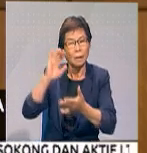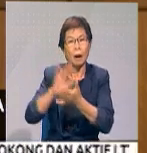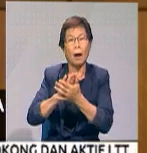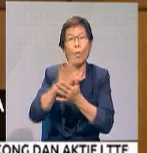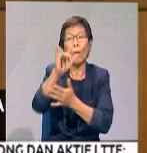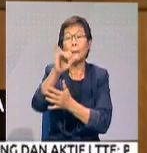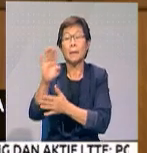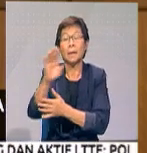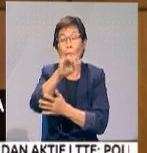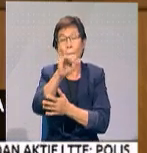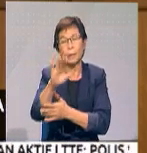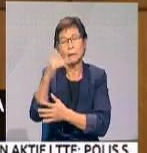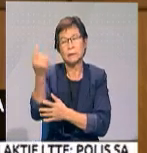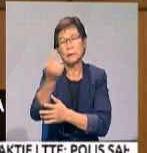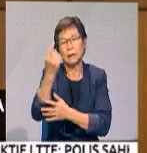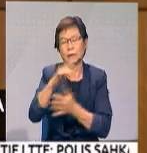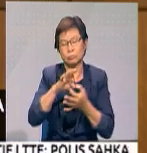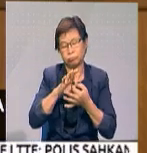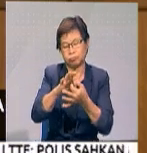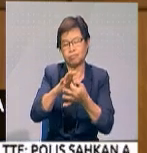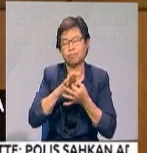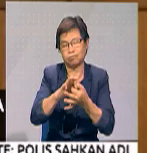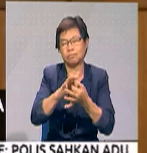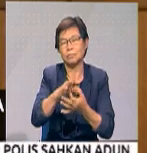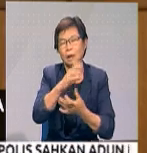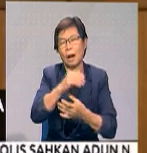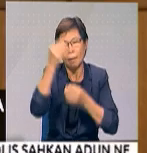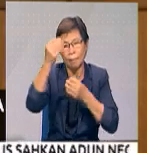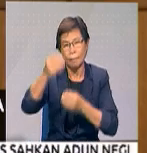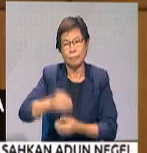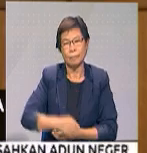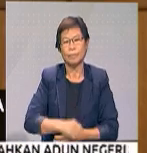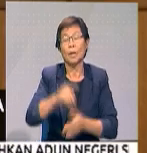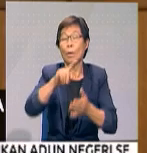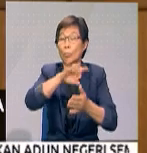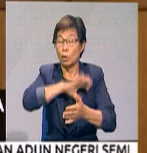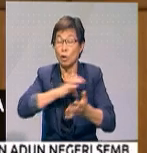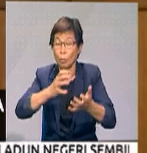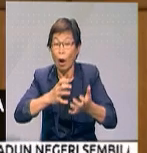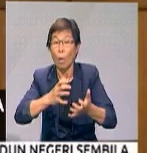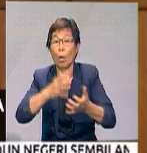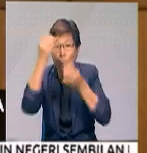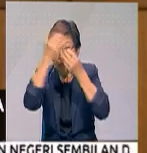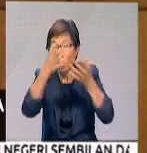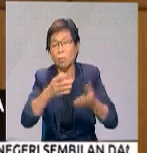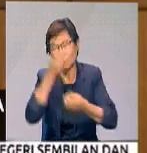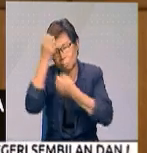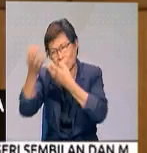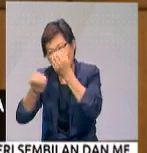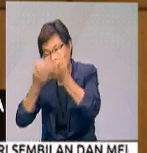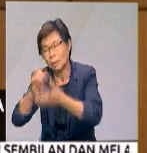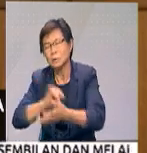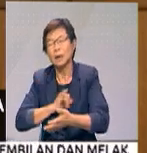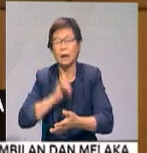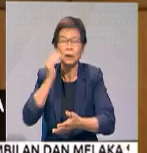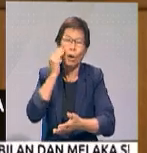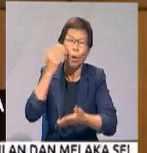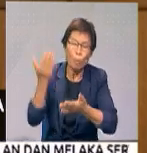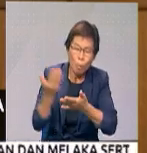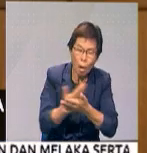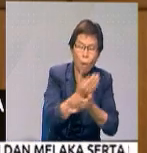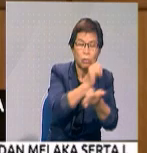kita sentiasa memberikan kerjasama atas maklumat yang diperlukan oleh pihak berkuasa. Saya tahu dia baru